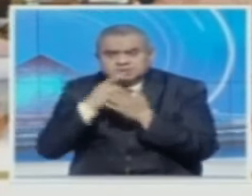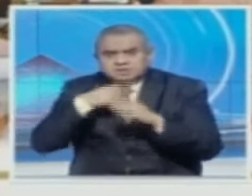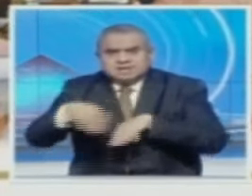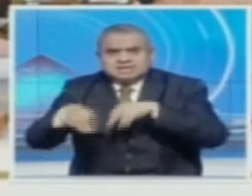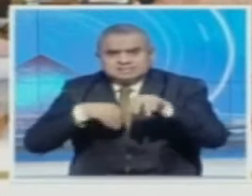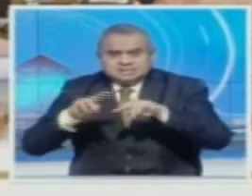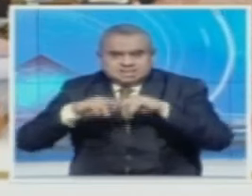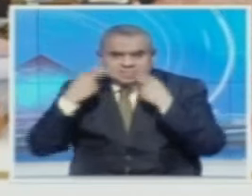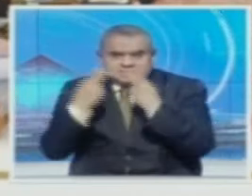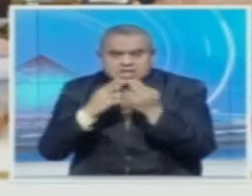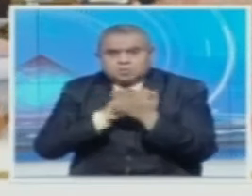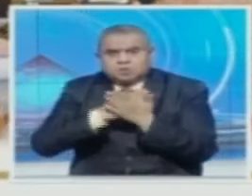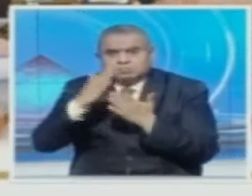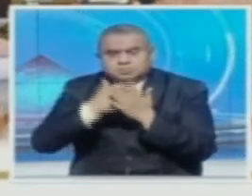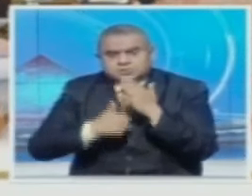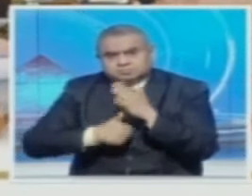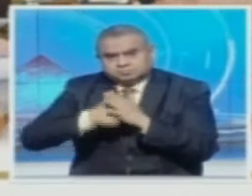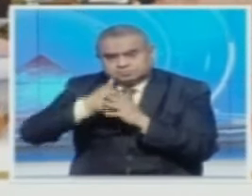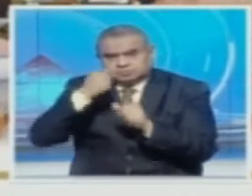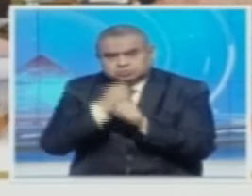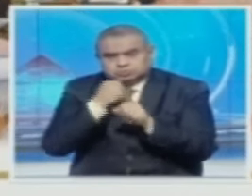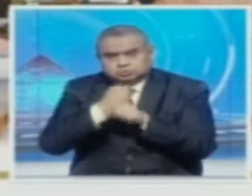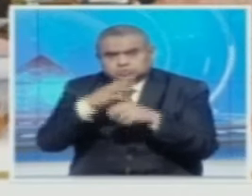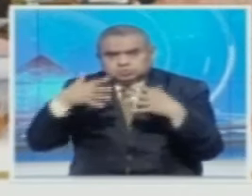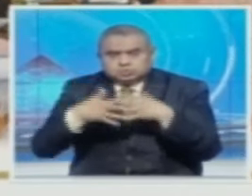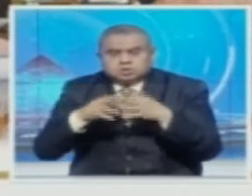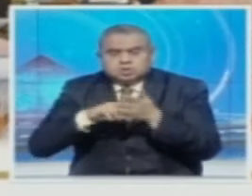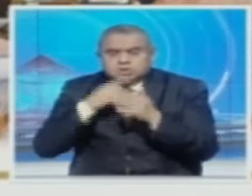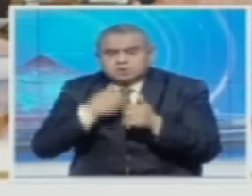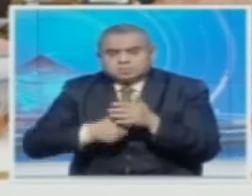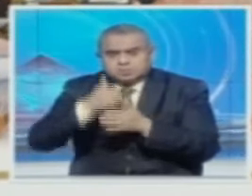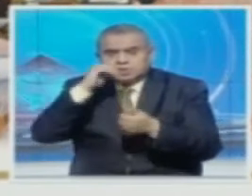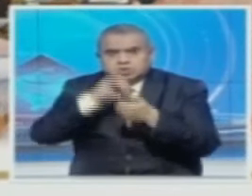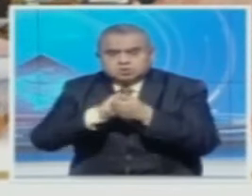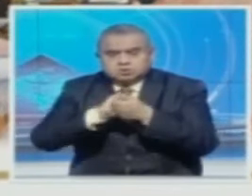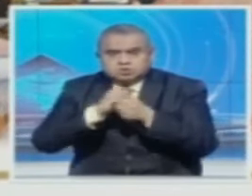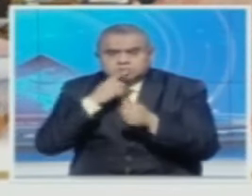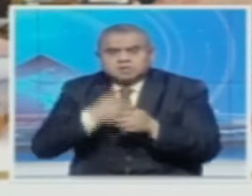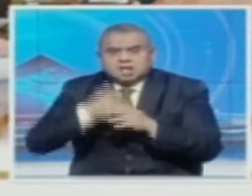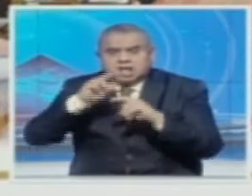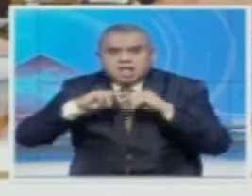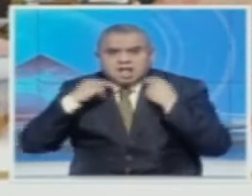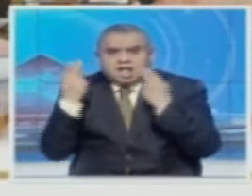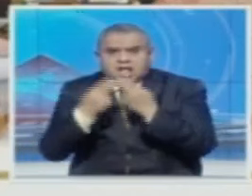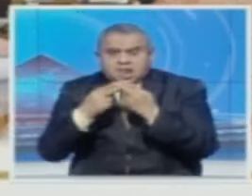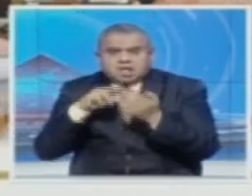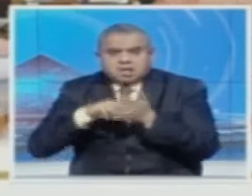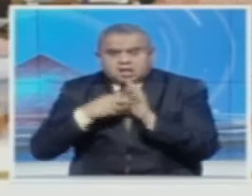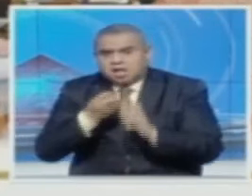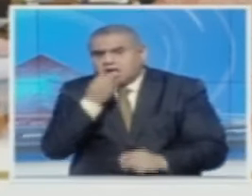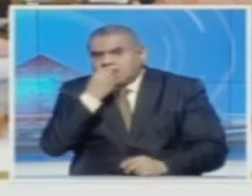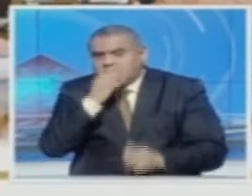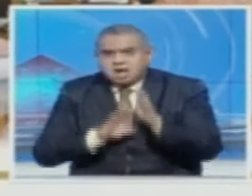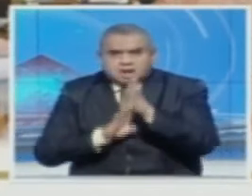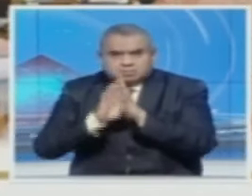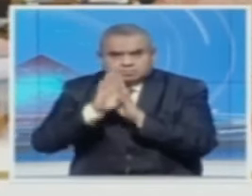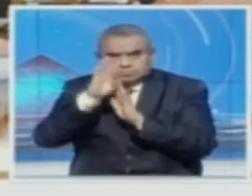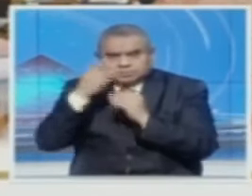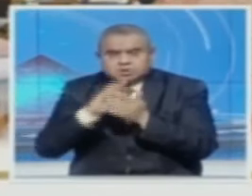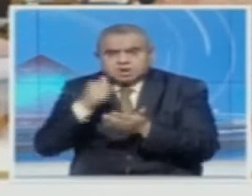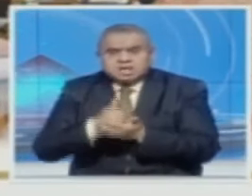الدولية، خاصة فيما يتصل بالجوانب المتعلقة بالارتفاع العالمي في أسعار الغذاء والطاقة